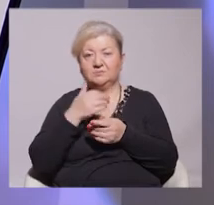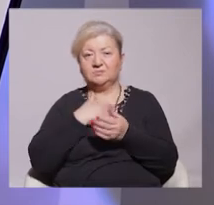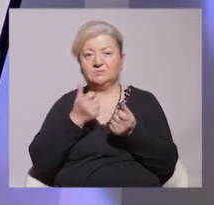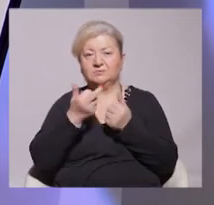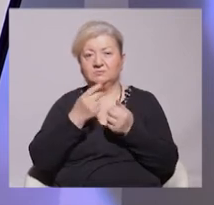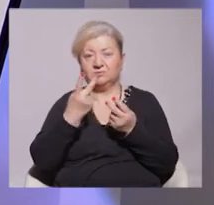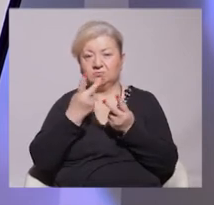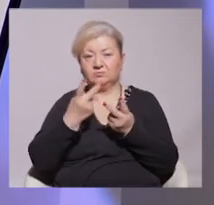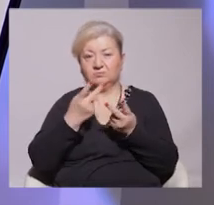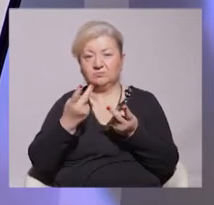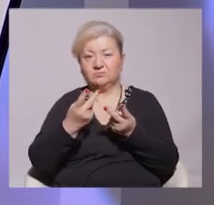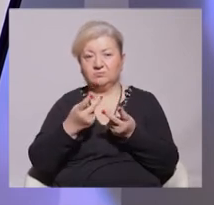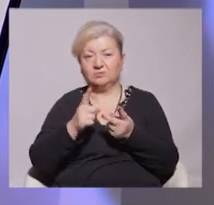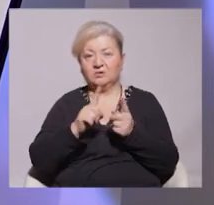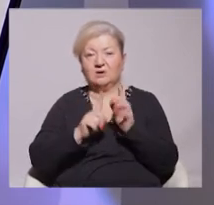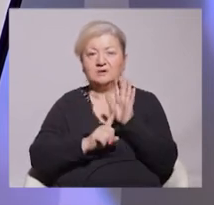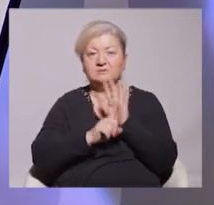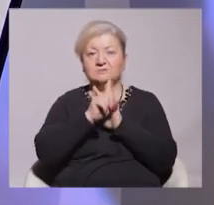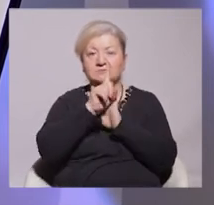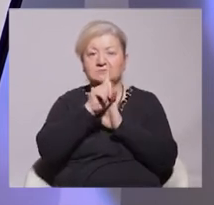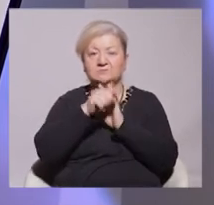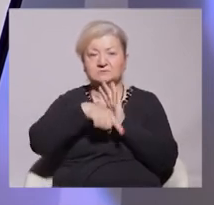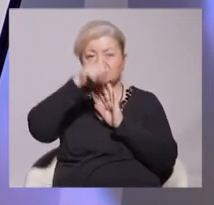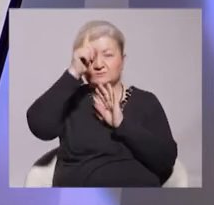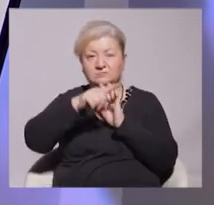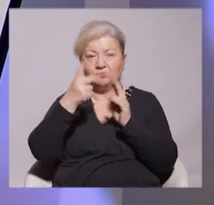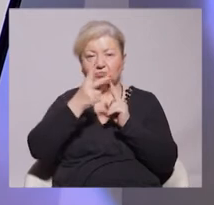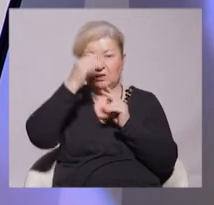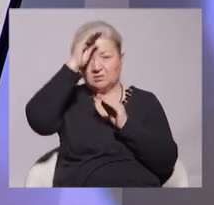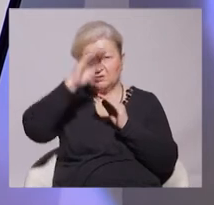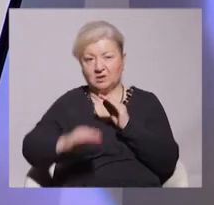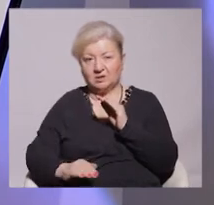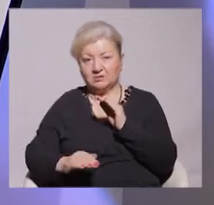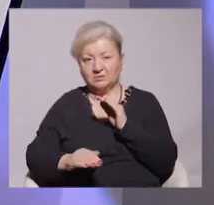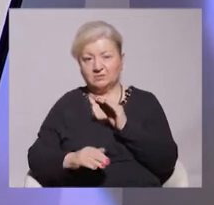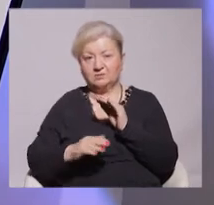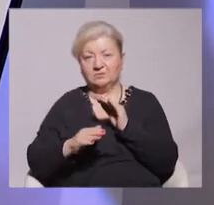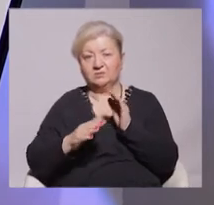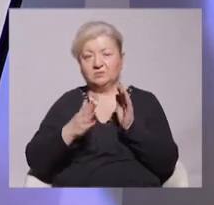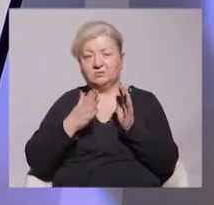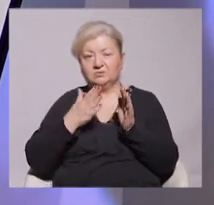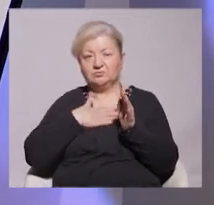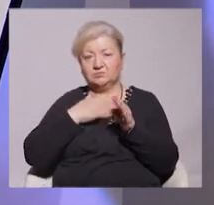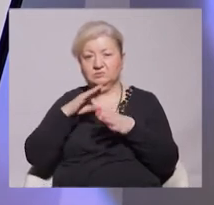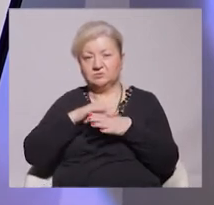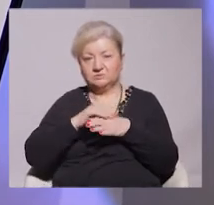გვინდა? ჩვენ გვინდა განსაზღვროთ, ანუ რა საწყისის სიმაღლიდან უნდა დაეშვას ჩვენი